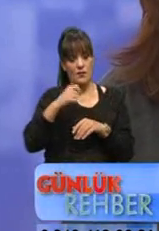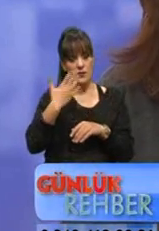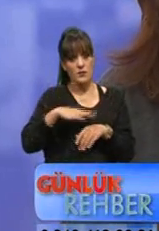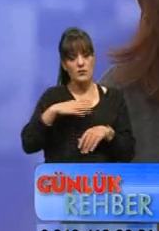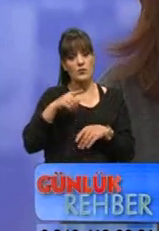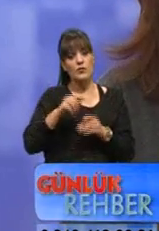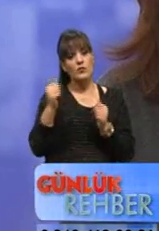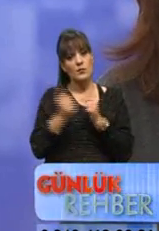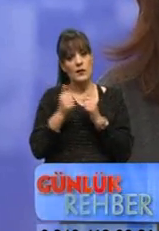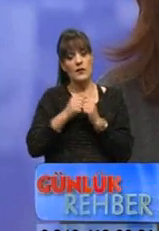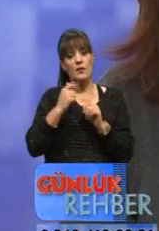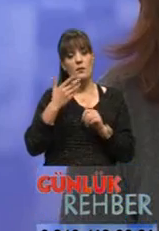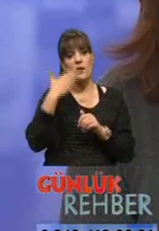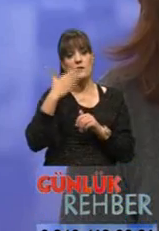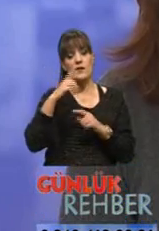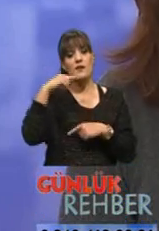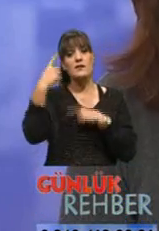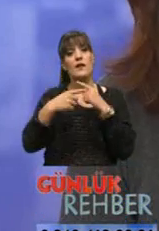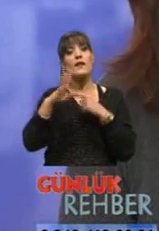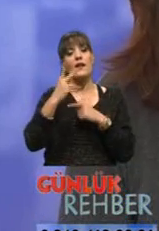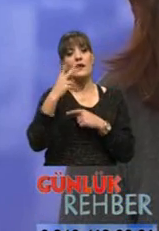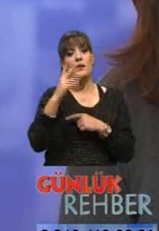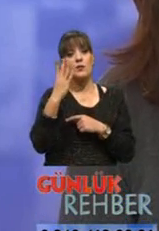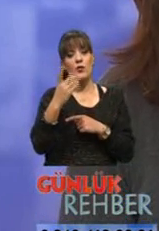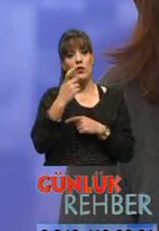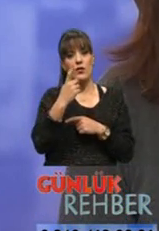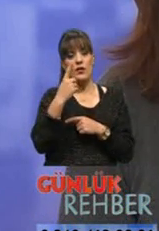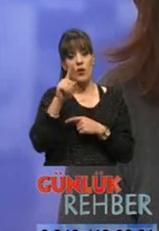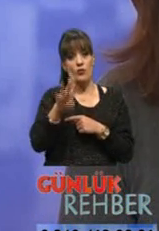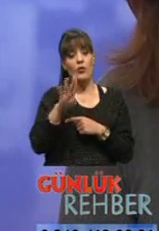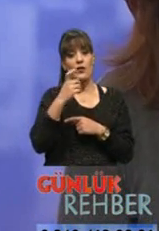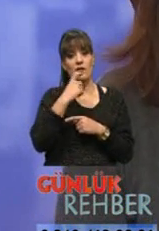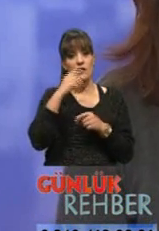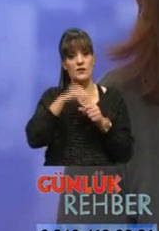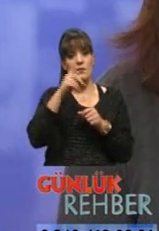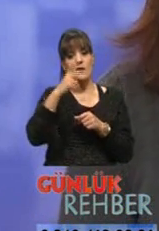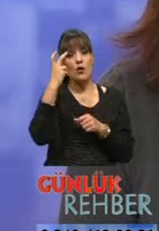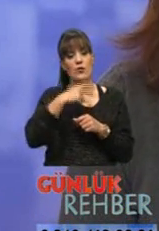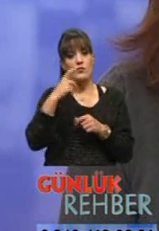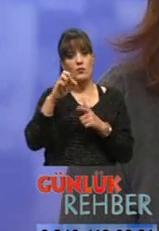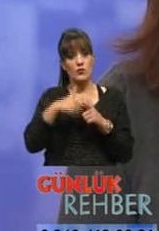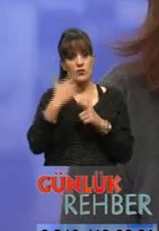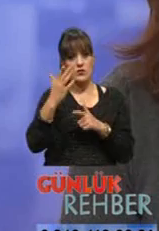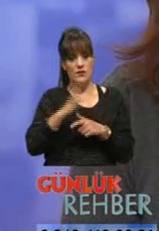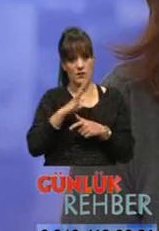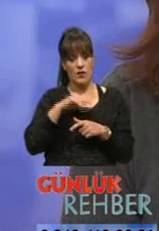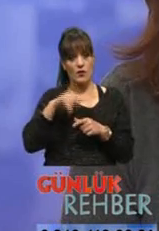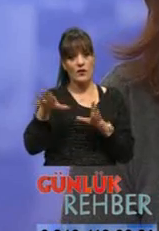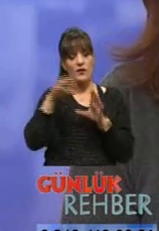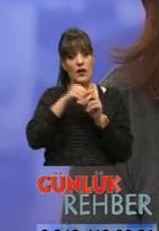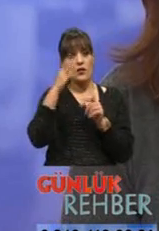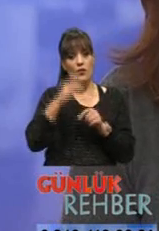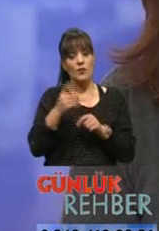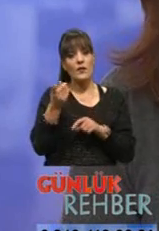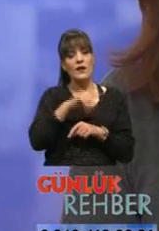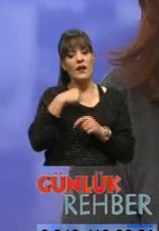sıra mesela önümüzdeki sene değil 2004 yılı için bir konser projesi var. Onu da dahil olduğum